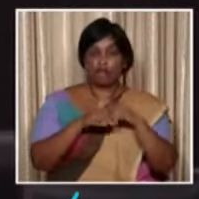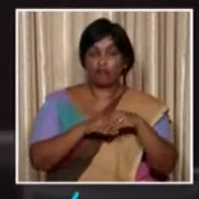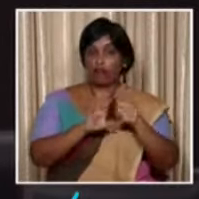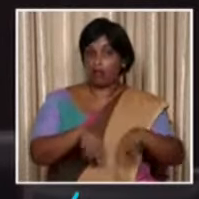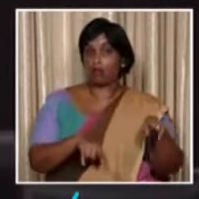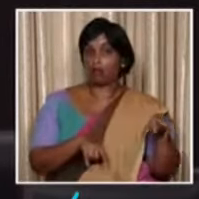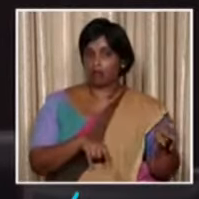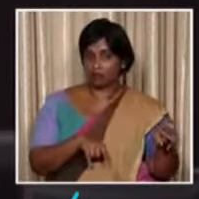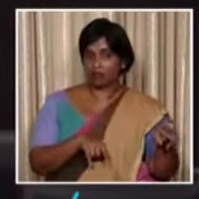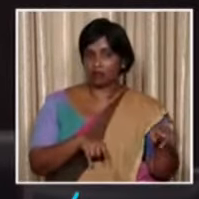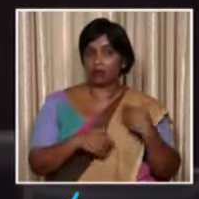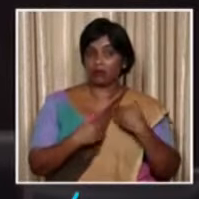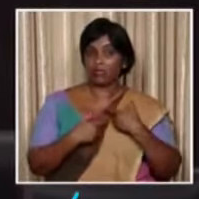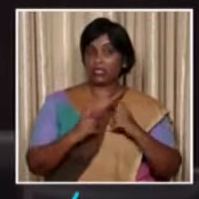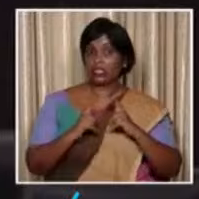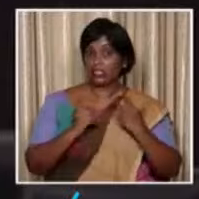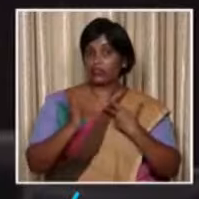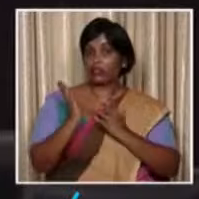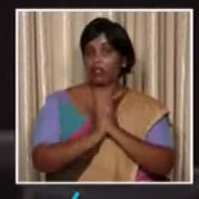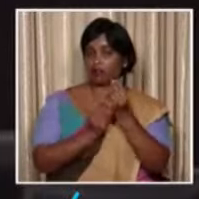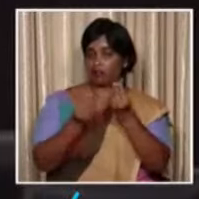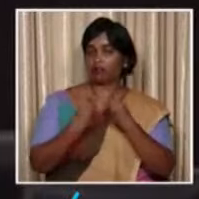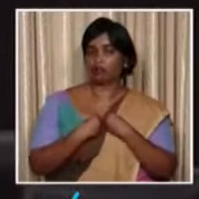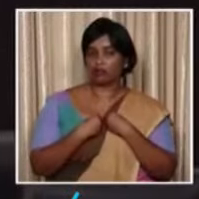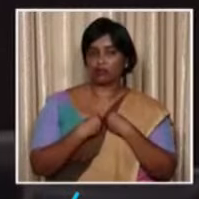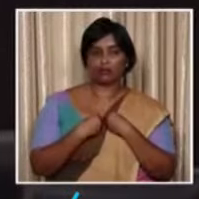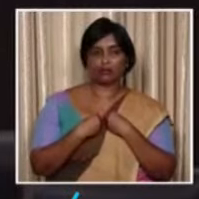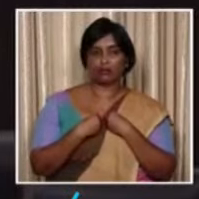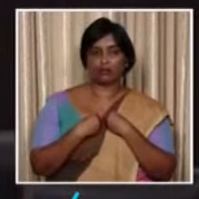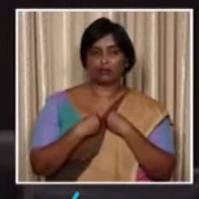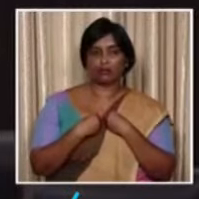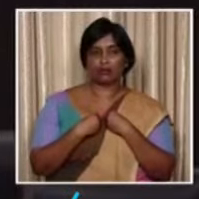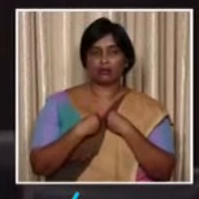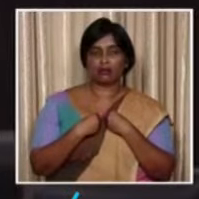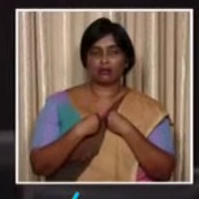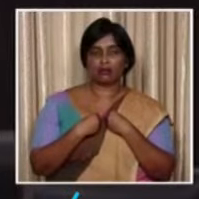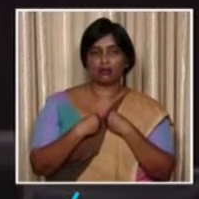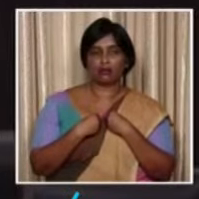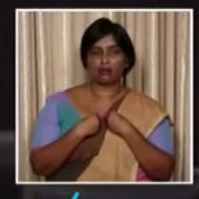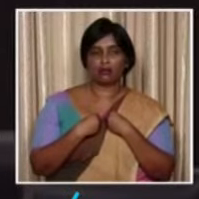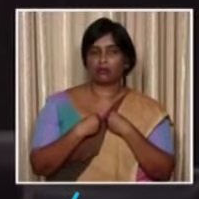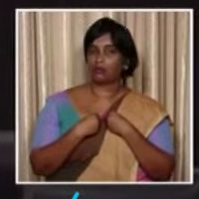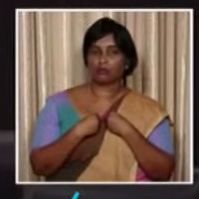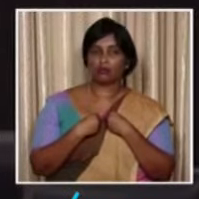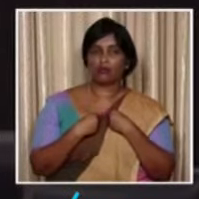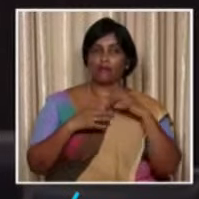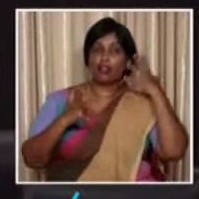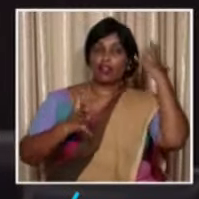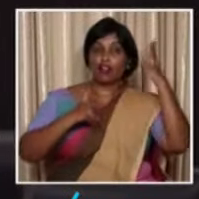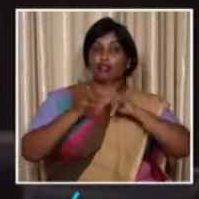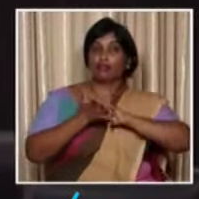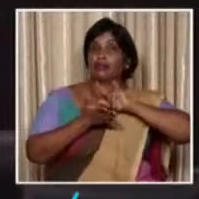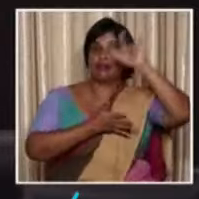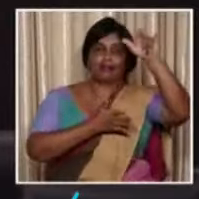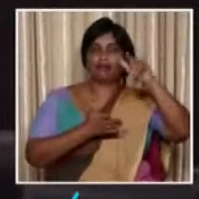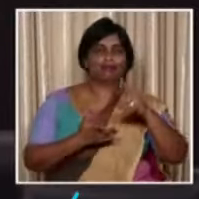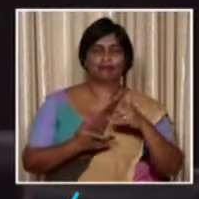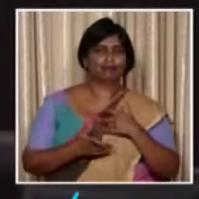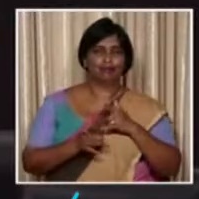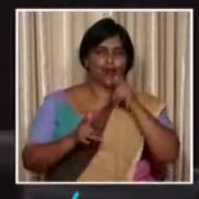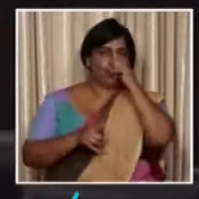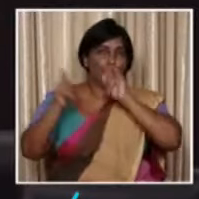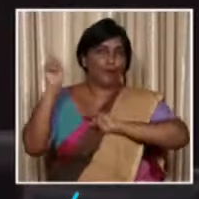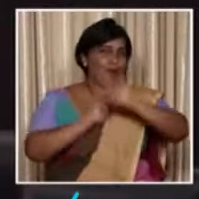वेनुए मटे जीवत्वी में आईती अलबादें मटे सर मुकादन एहमनत तंगर विन लोके कोहवत राटकर पाइन नमन सूदा